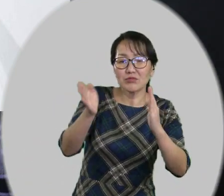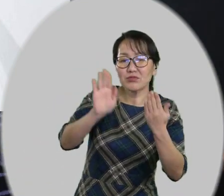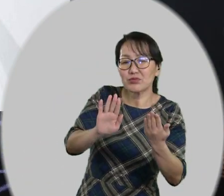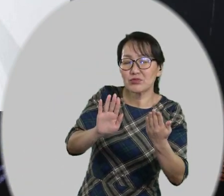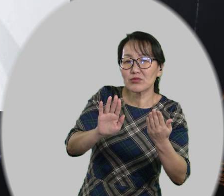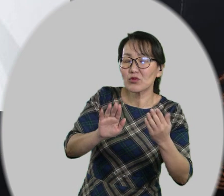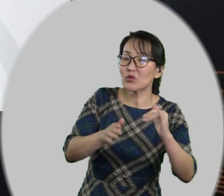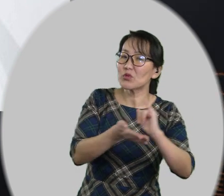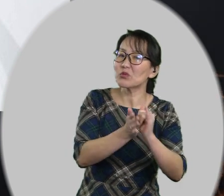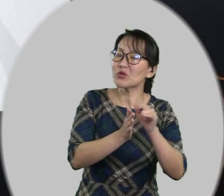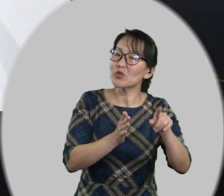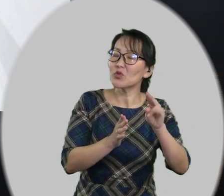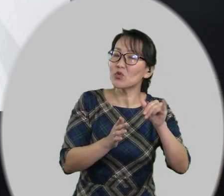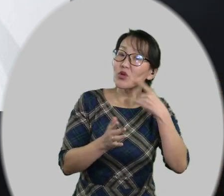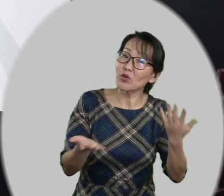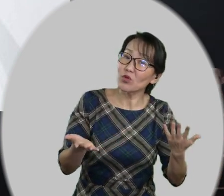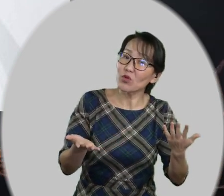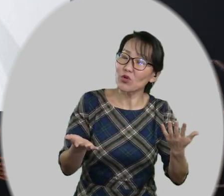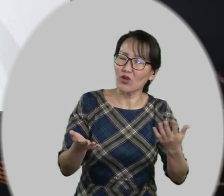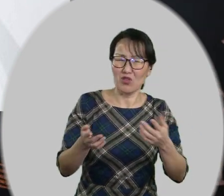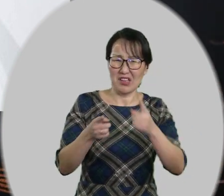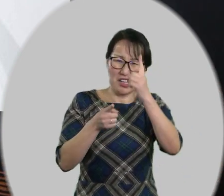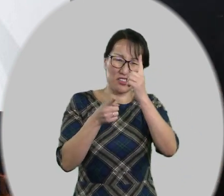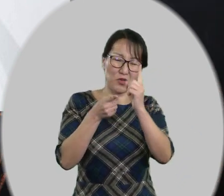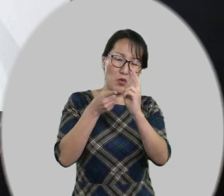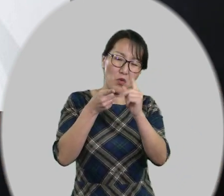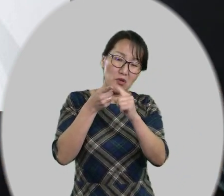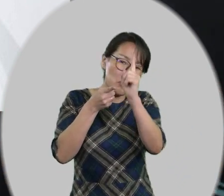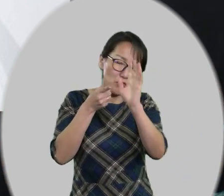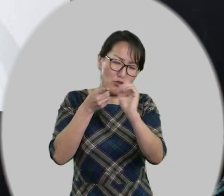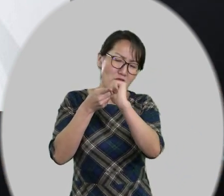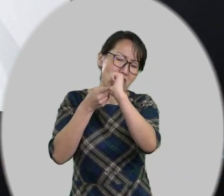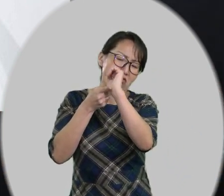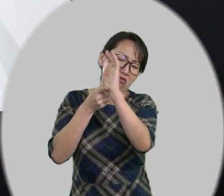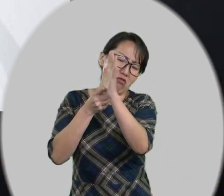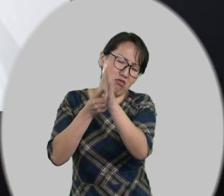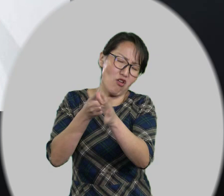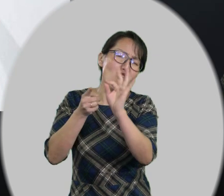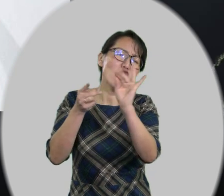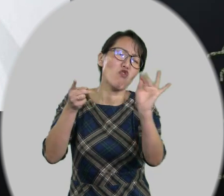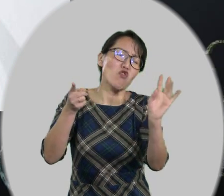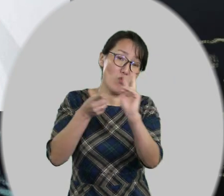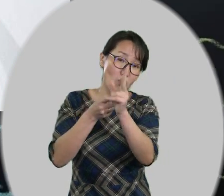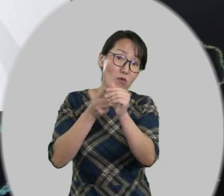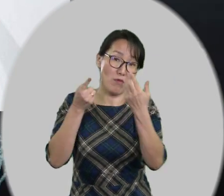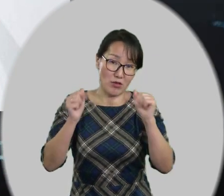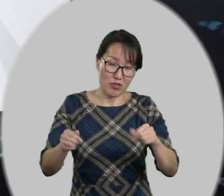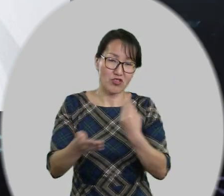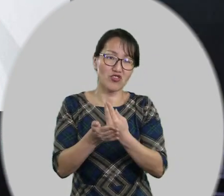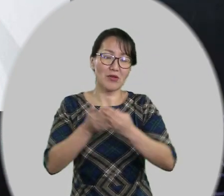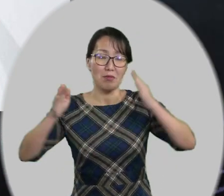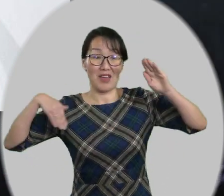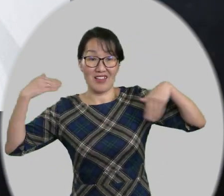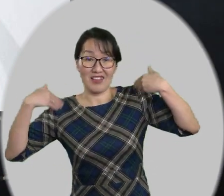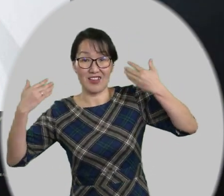юм болоо? За хэл зүгээр зөвхөн нэг хэл зүг байхгүй маш олон хэлцүүд бол давхар